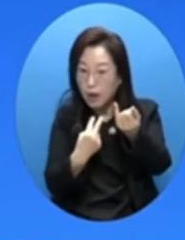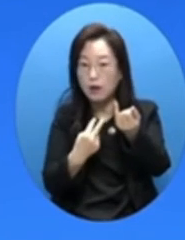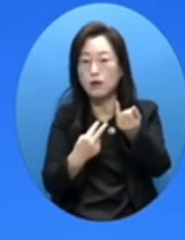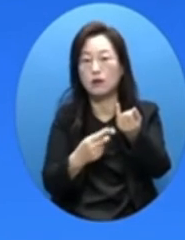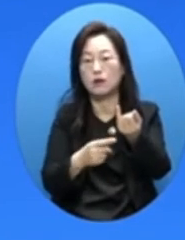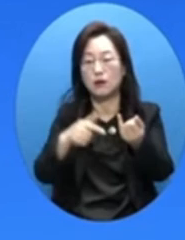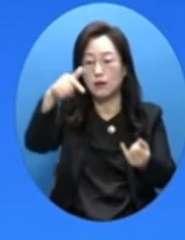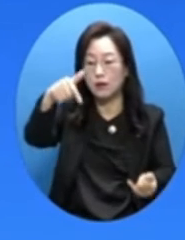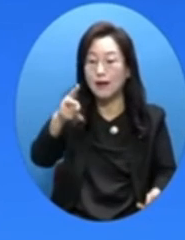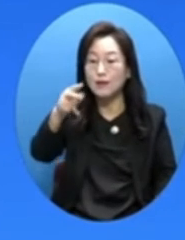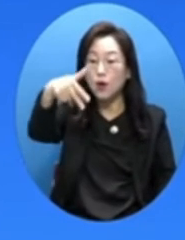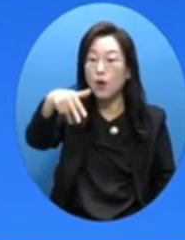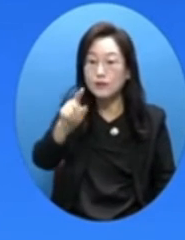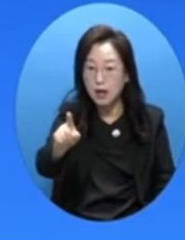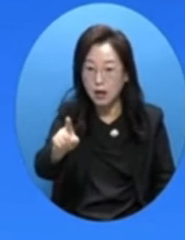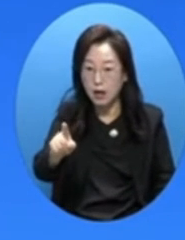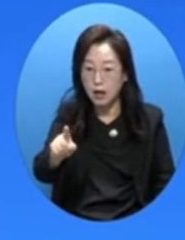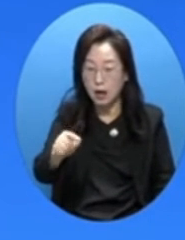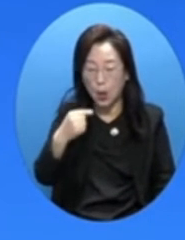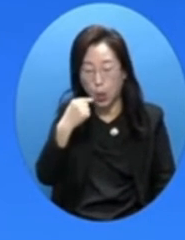절대 겨자 눈에 바르지 마세요.